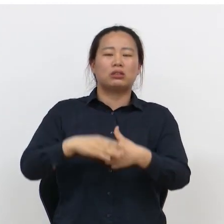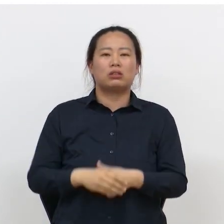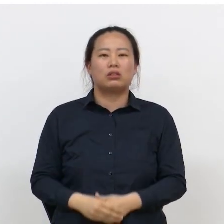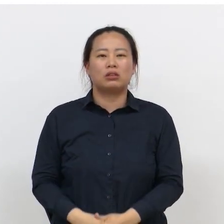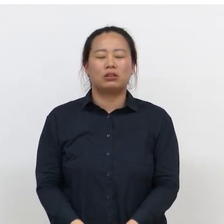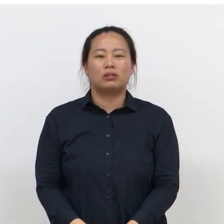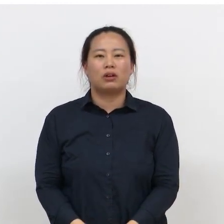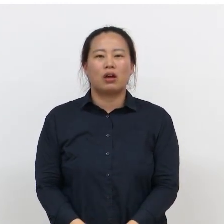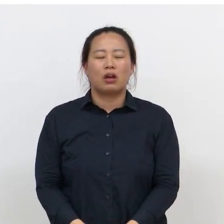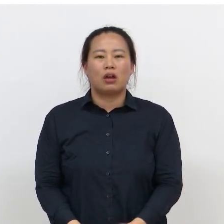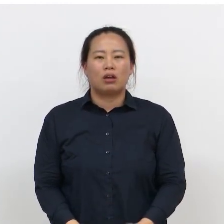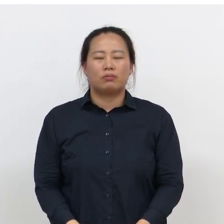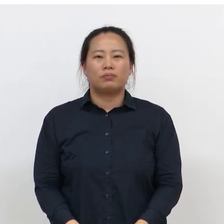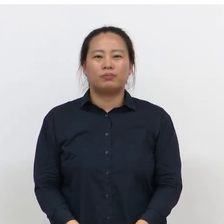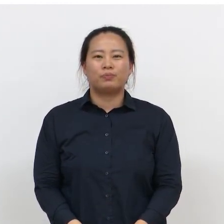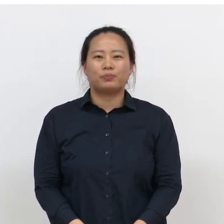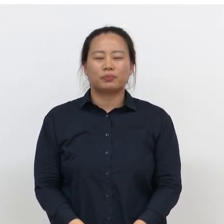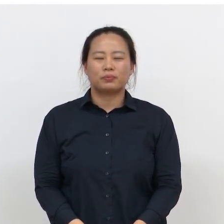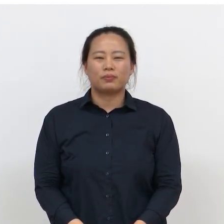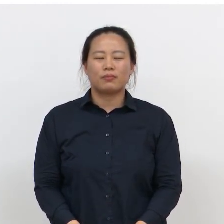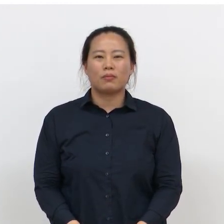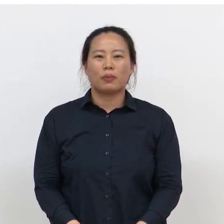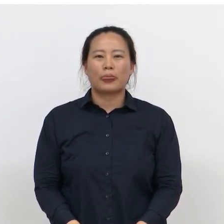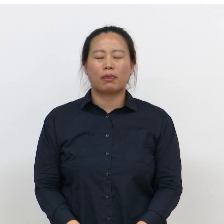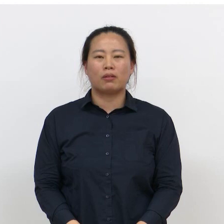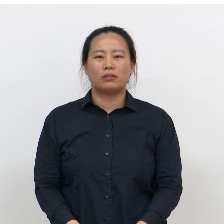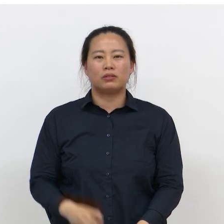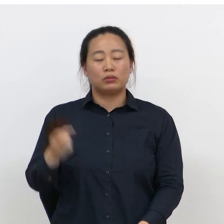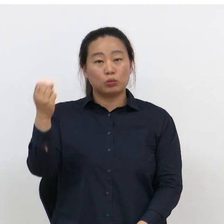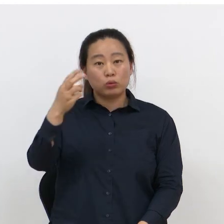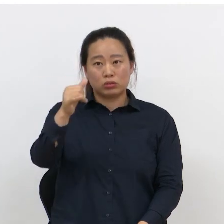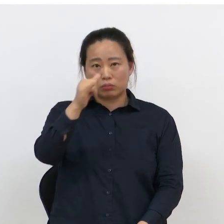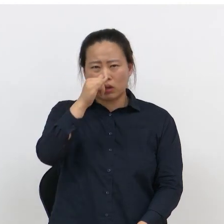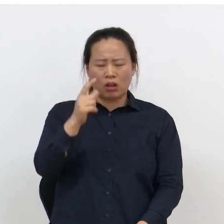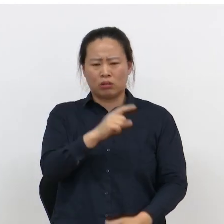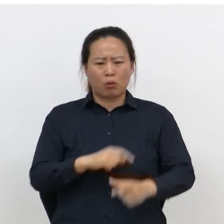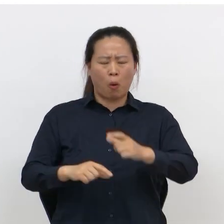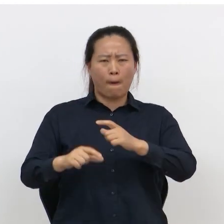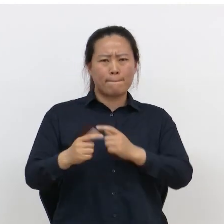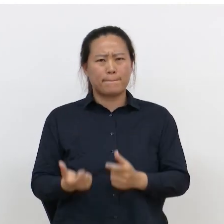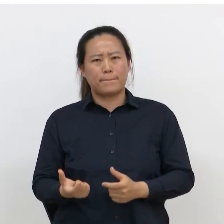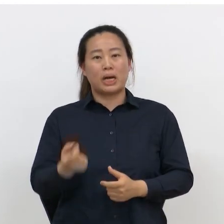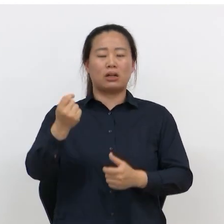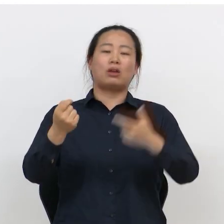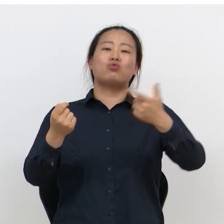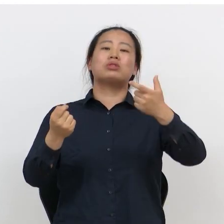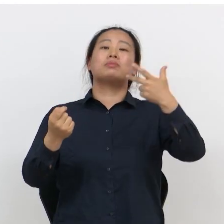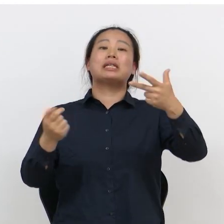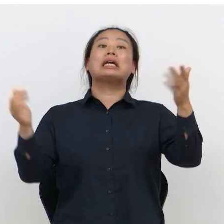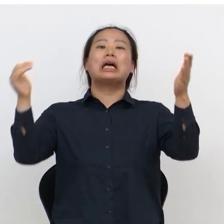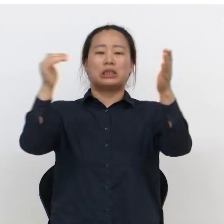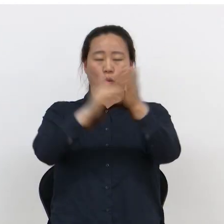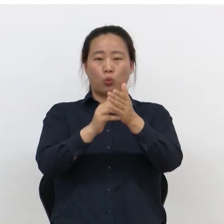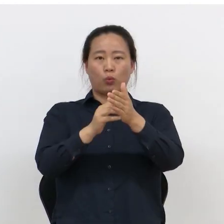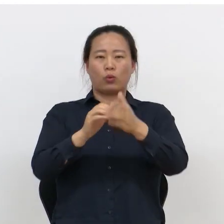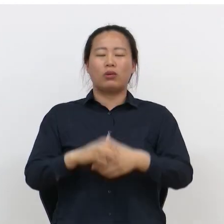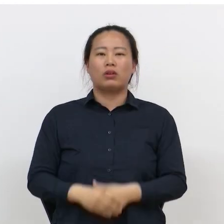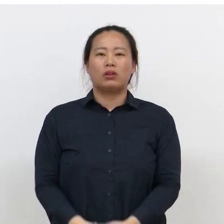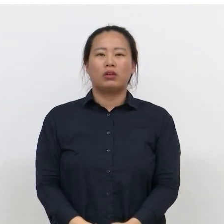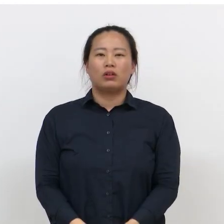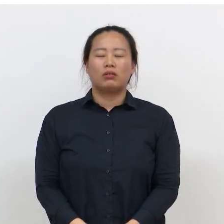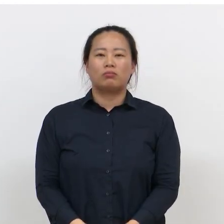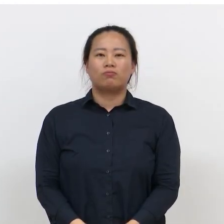다음에는 아마 54쯤 되겠죠. 그렇죠? 예. 그리고 또 있으면 더 빠르게 진동합니다. 67회 정도 진동할 겁니다. 68회 정도 이런 식으로 해요.